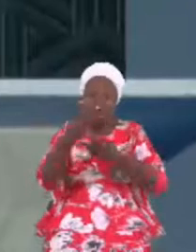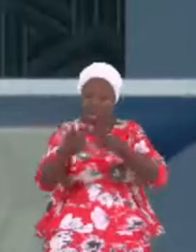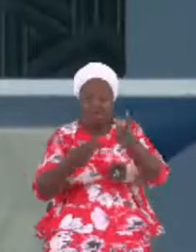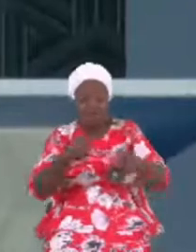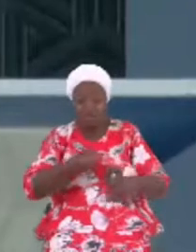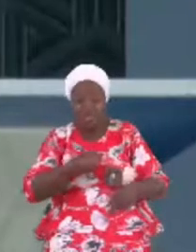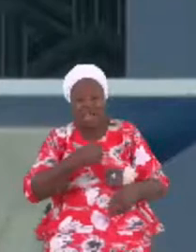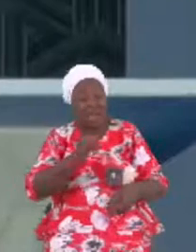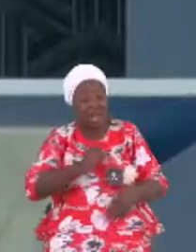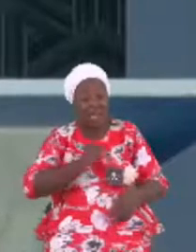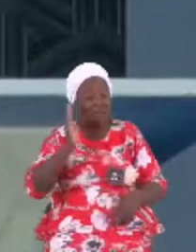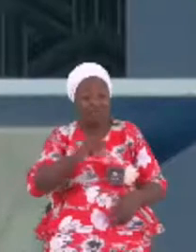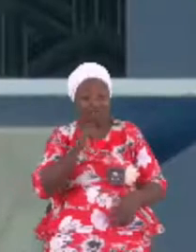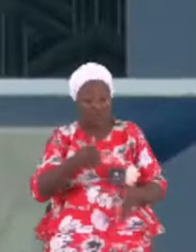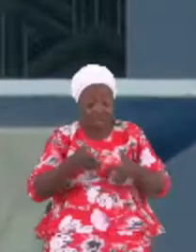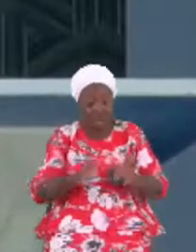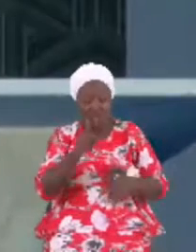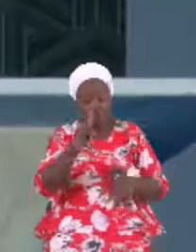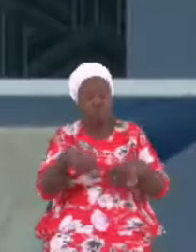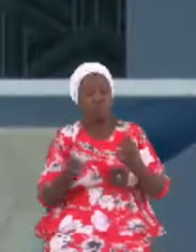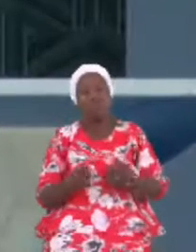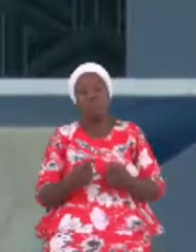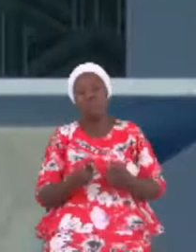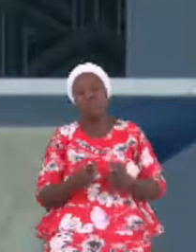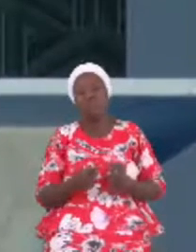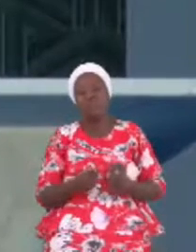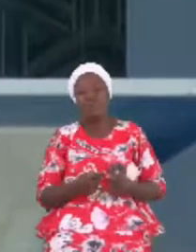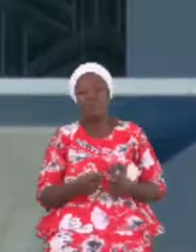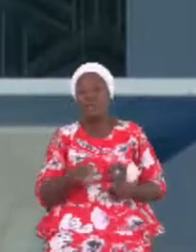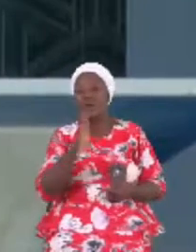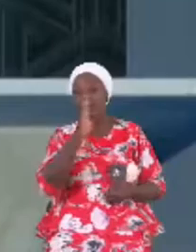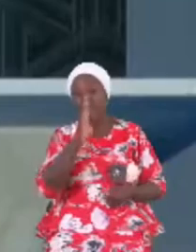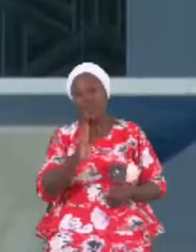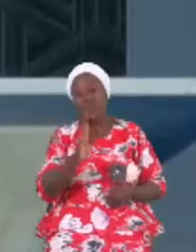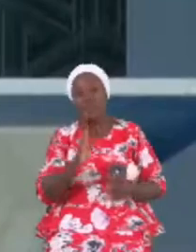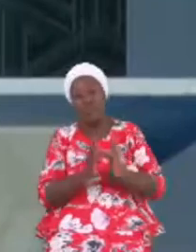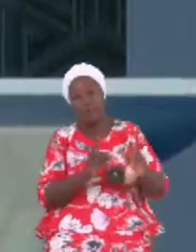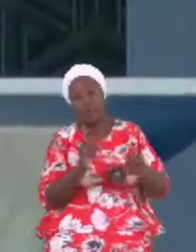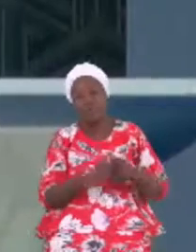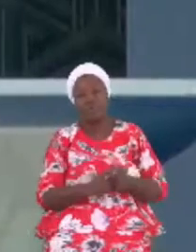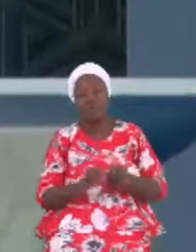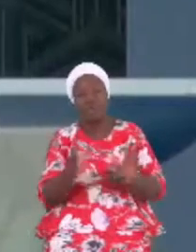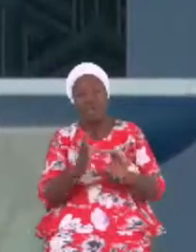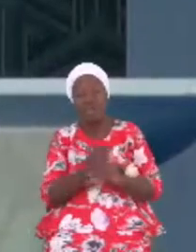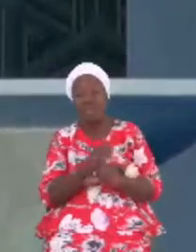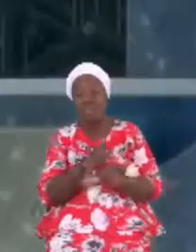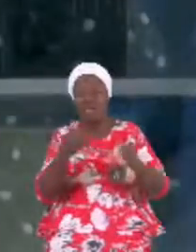vous partagez ton témoignage ce soir. Ceux qui n'ont pas pu partager leur témoignage hier,